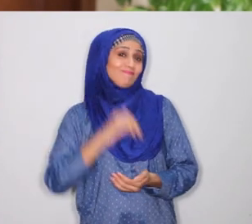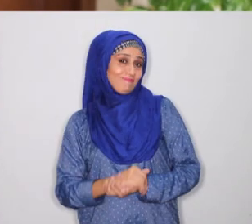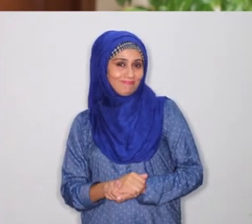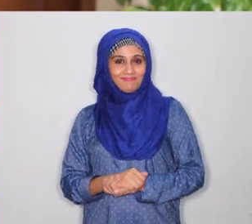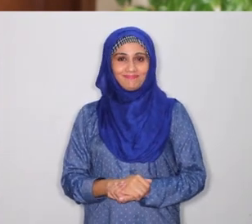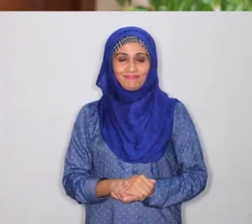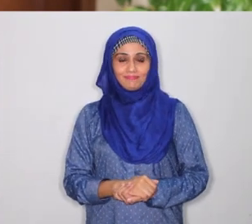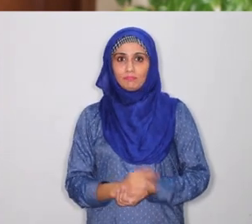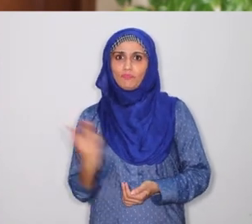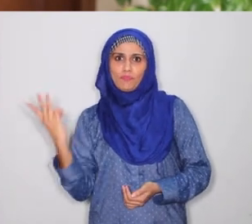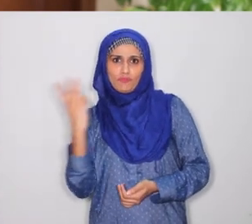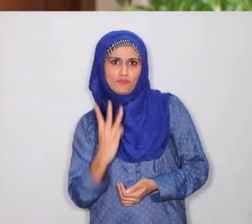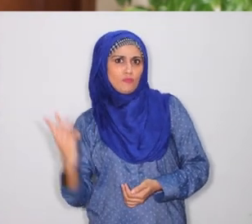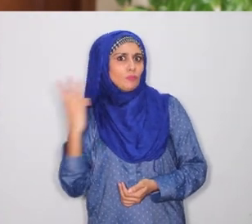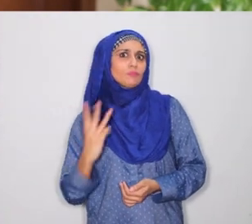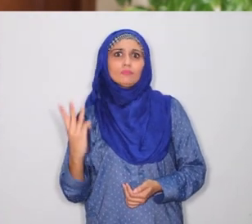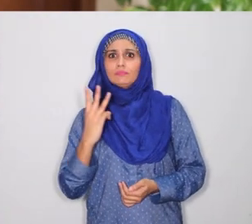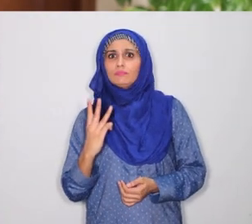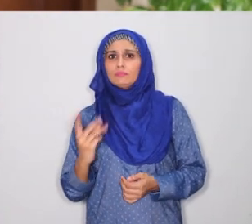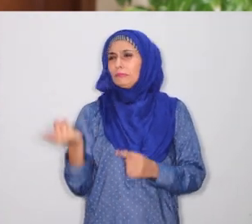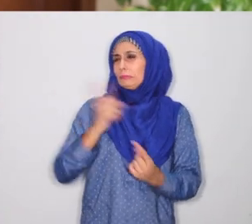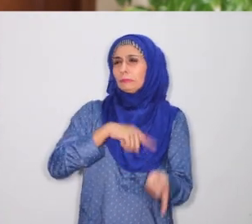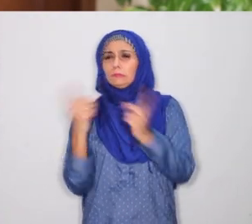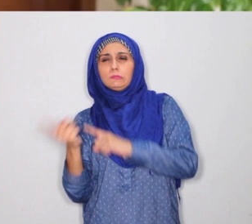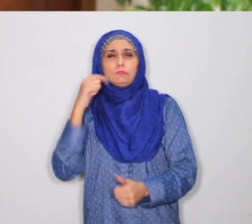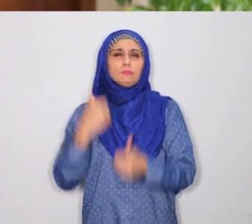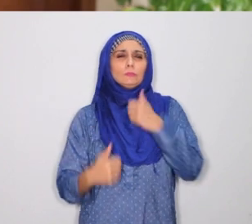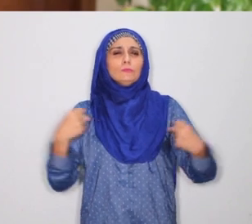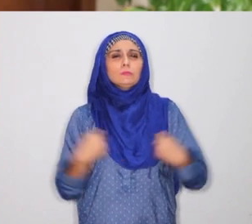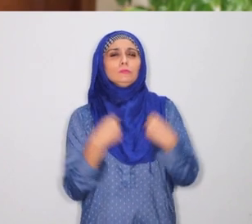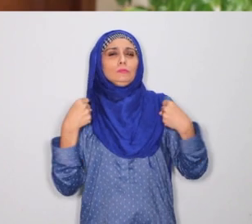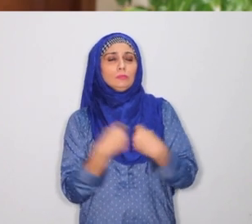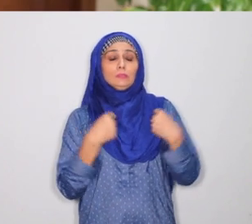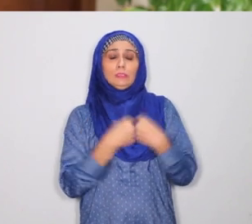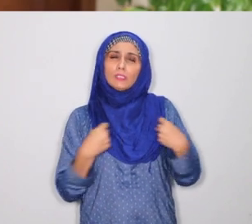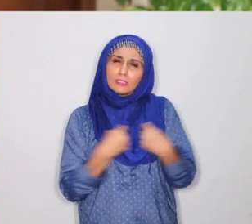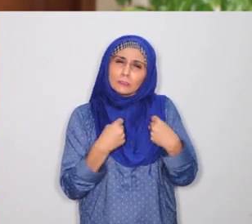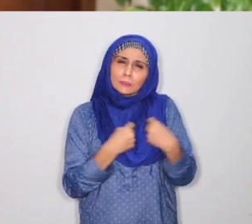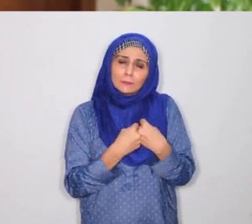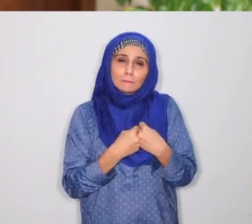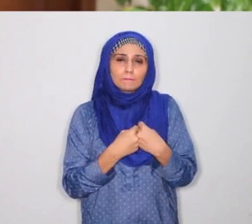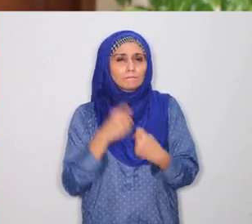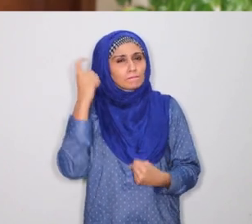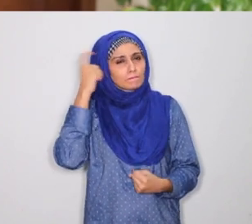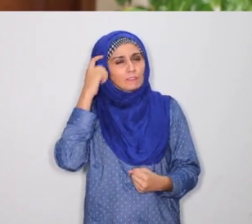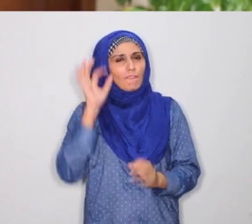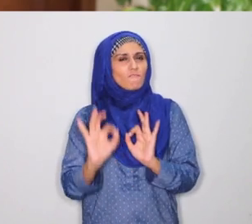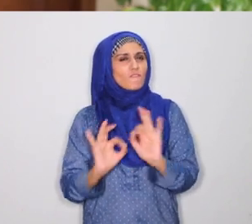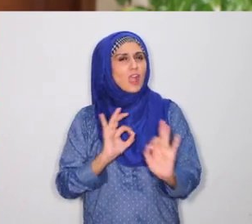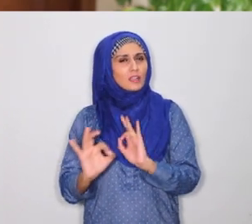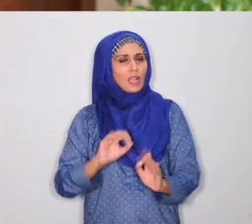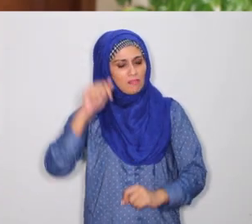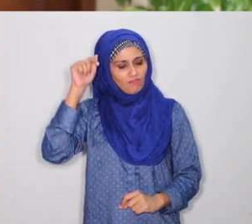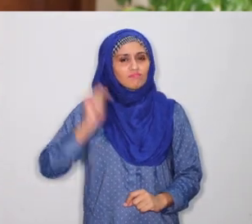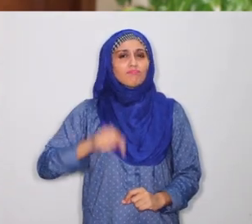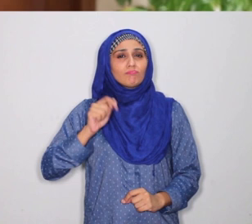तीनों यूं ही आपस में लड़ने लगे। लड़ते लड़ते ये तय हुआ कि आज मुकाबला